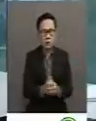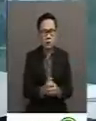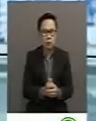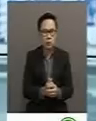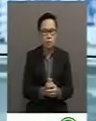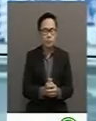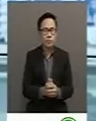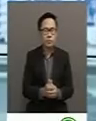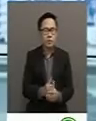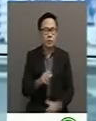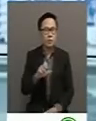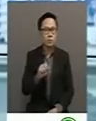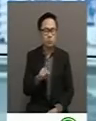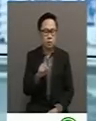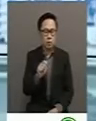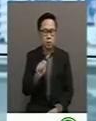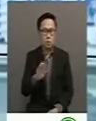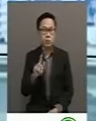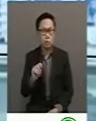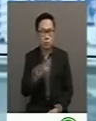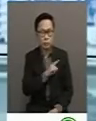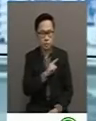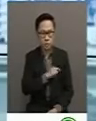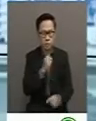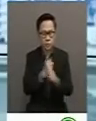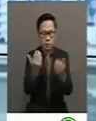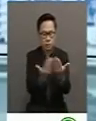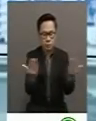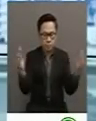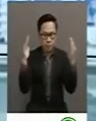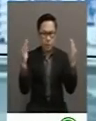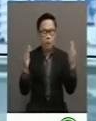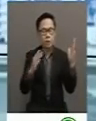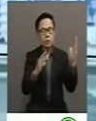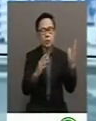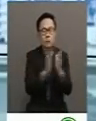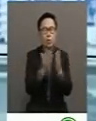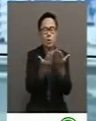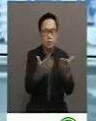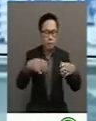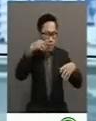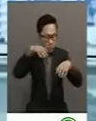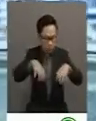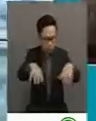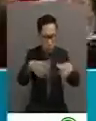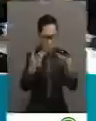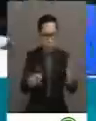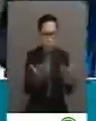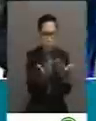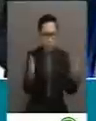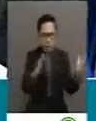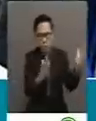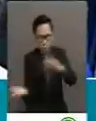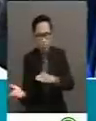ที่พื้นที่ของสอบตเขากำแพงเขาพังแล้วก็ไปทับบ้านเรือนชาวบ้านเสียหาย14ราย